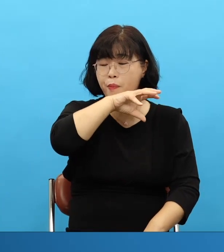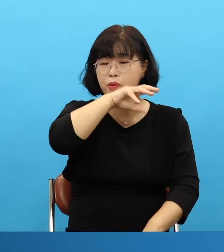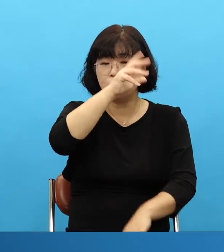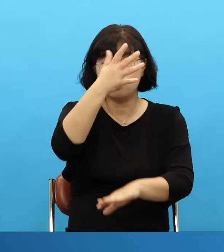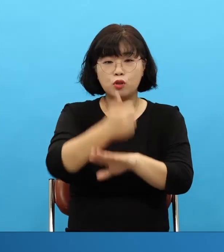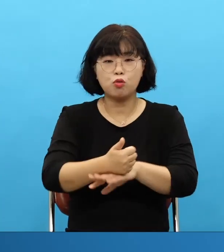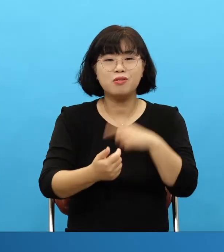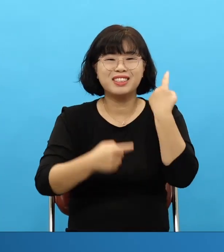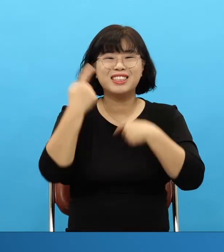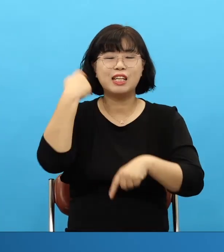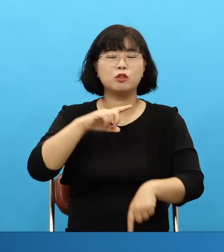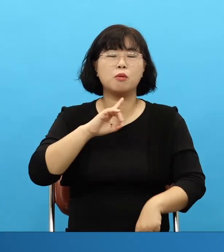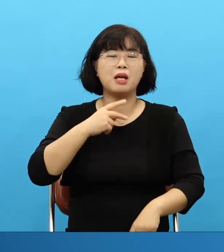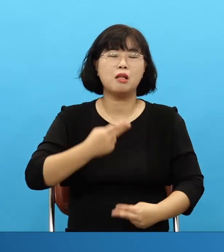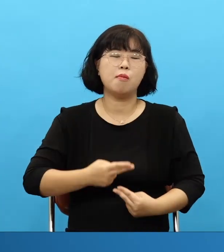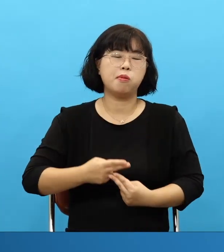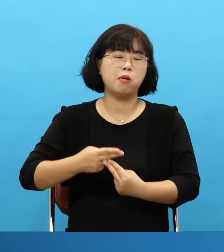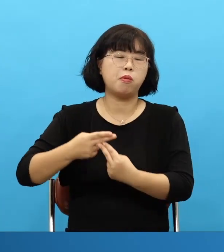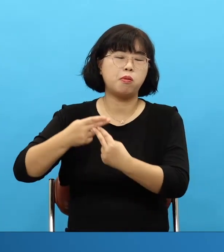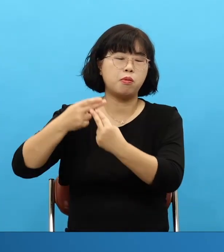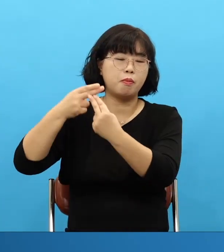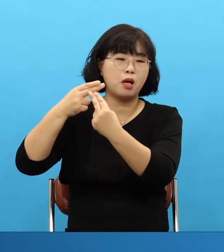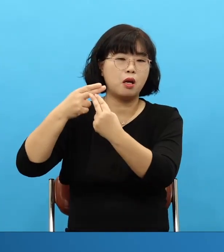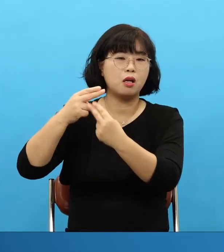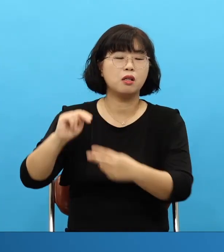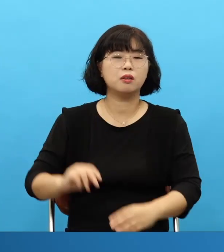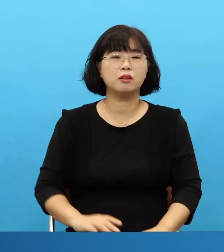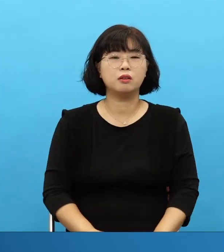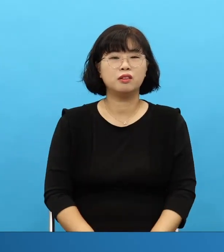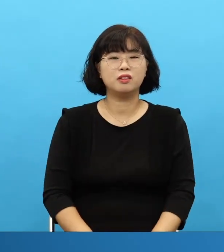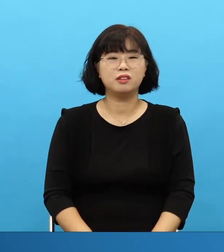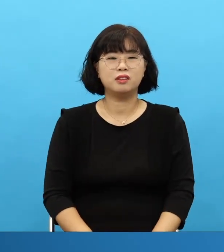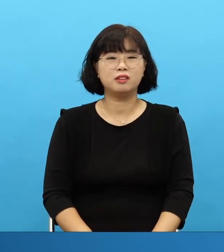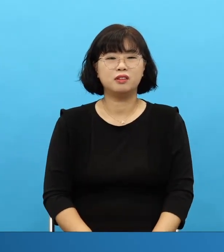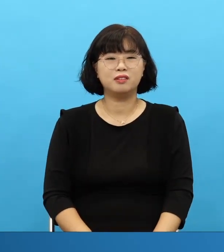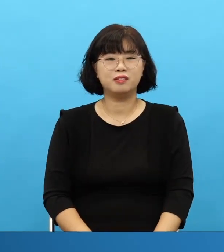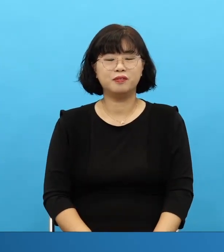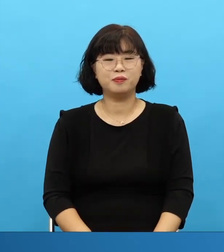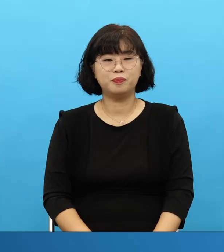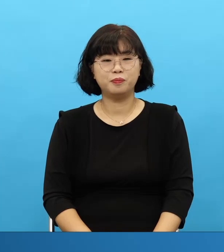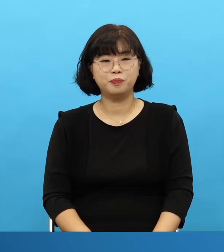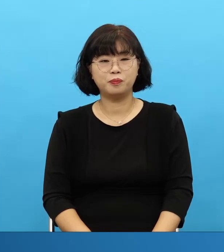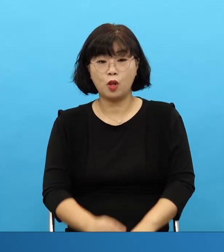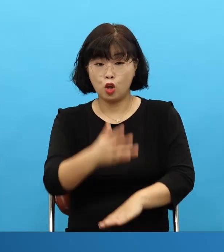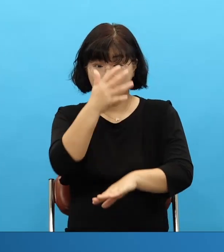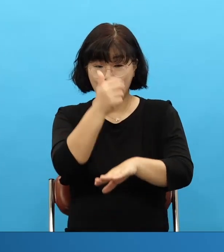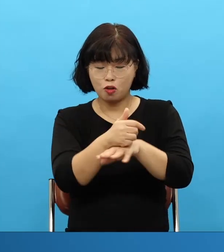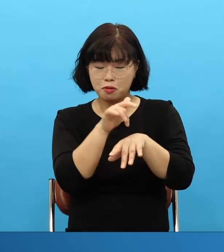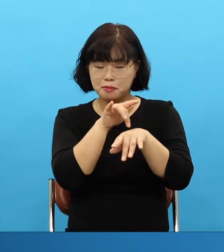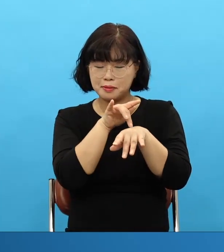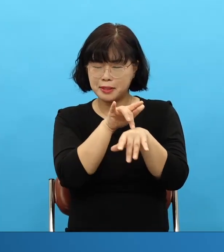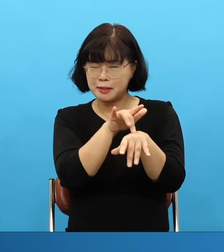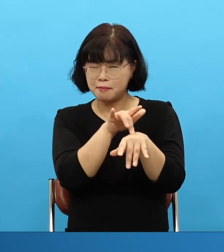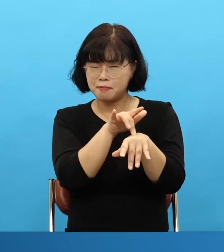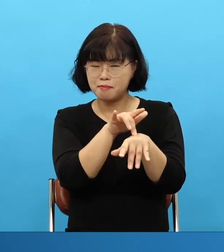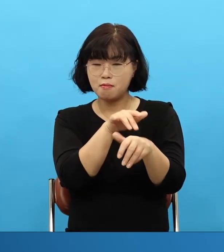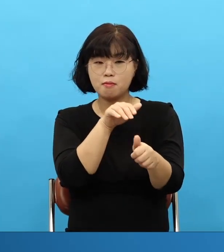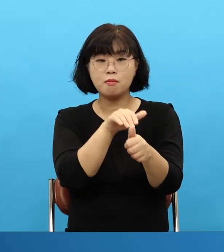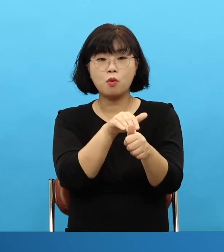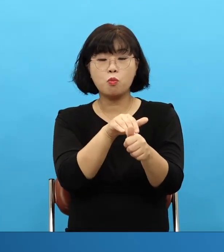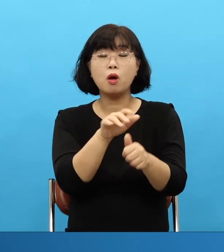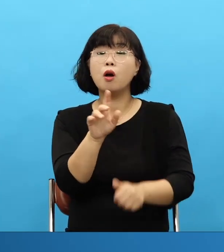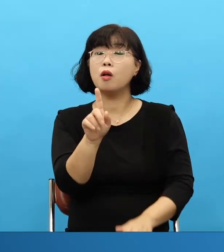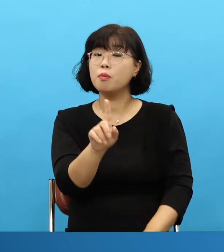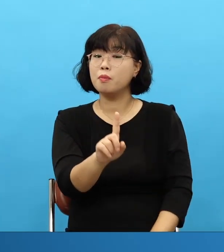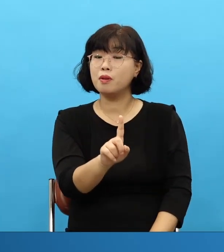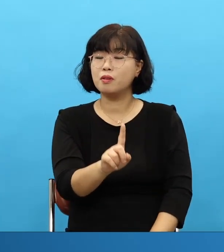that's why you have nothing left, only that your scars. 그에다가 사단이 노리잖아요. And at the same time, Satan always has